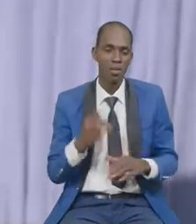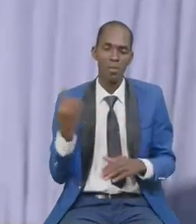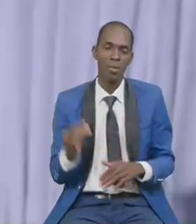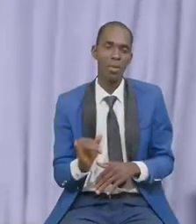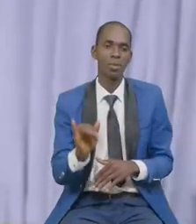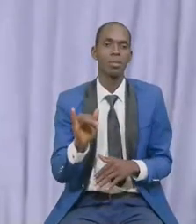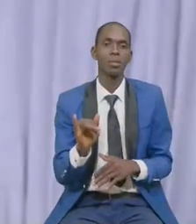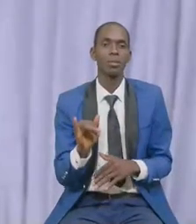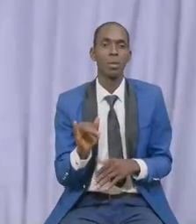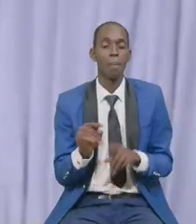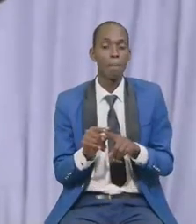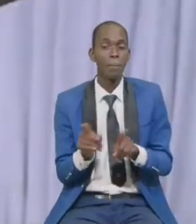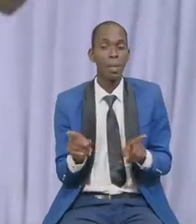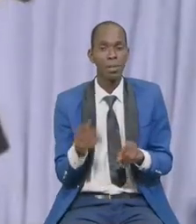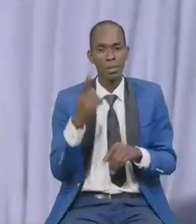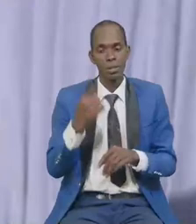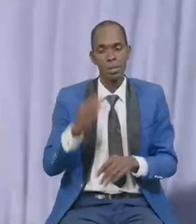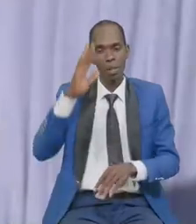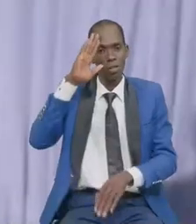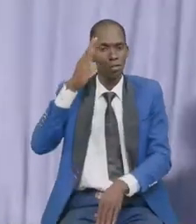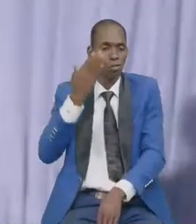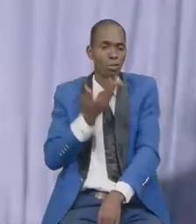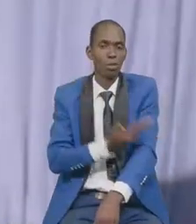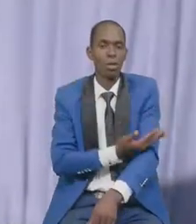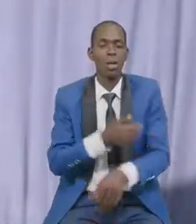Le Fils y demeure toujours.